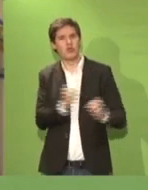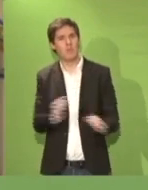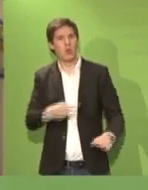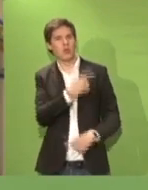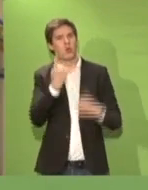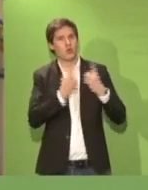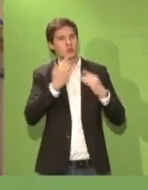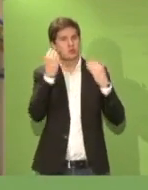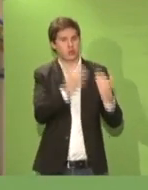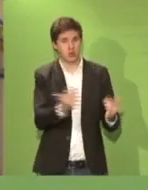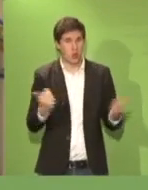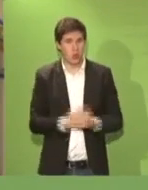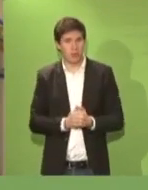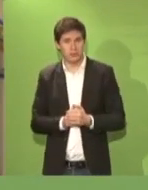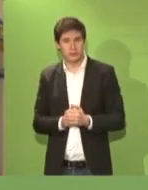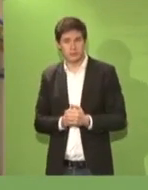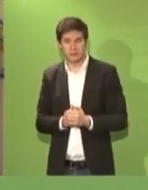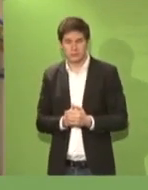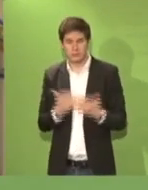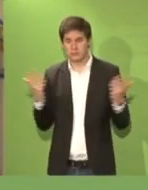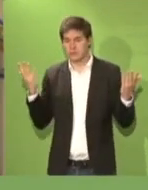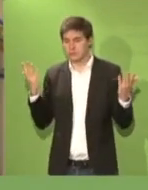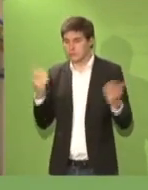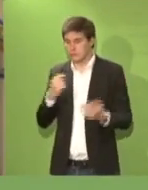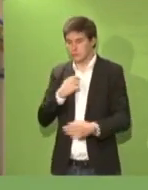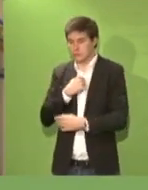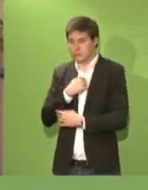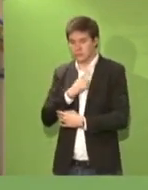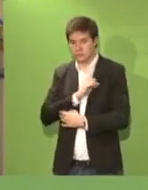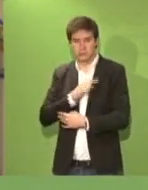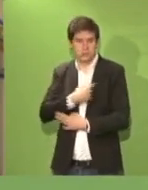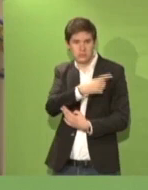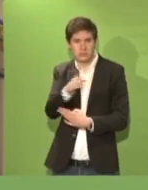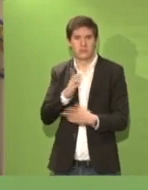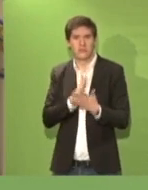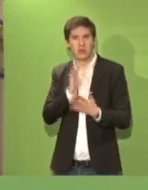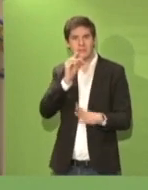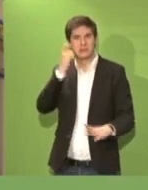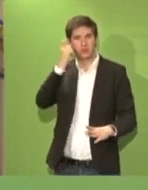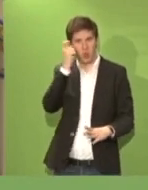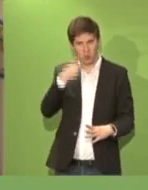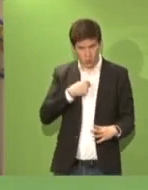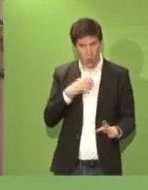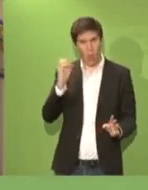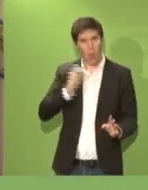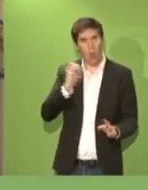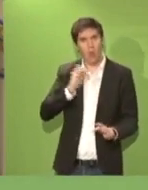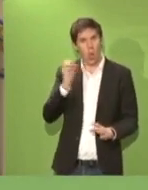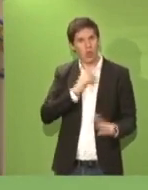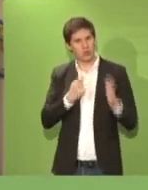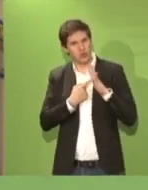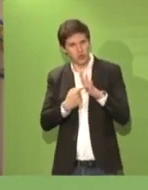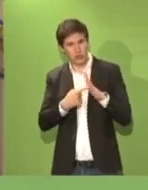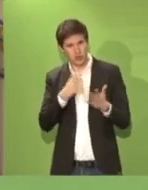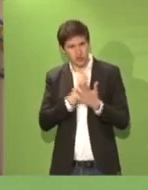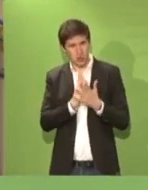es mit Trapattoni zu sagen, und in den eigenen Reihen aus Sorge, wir würden unser ökologisches Alleinstellungsmerkmal